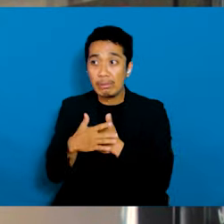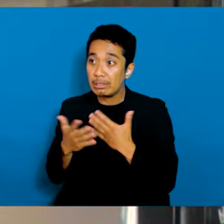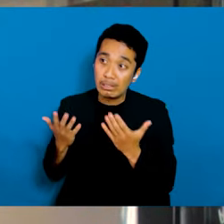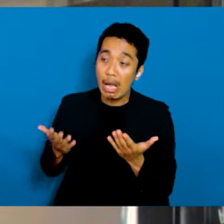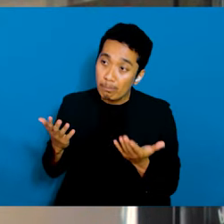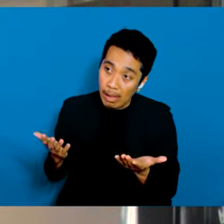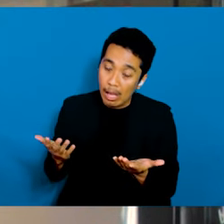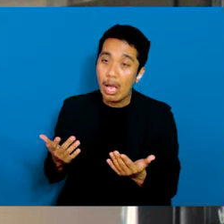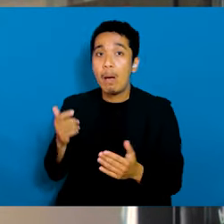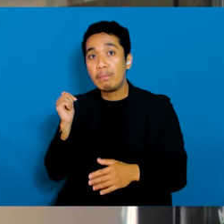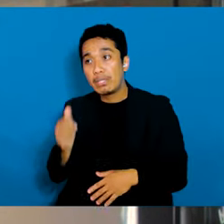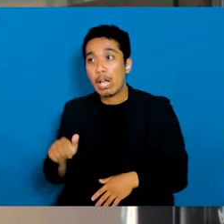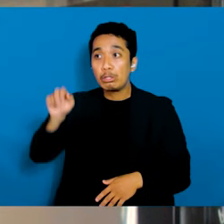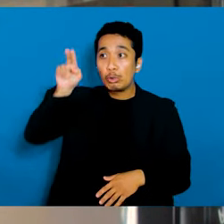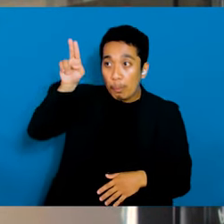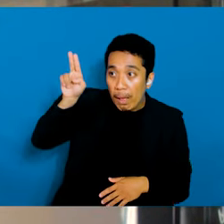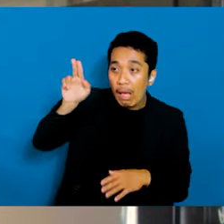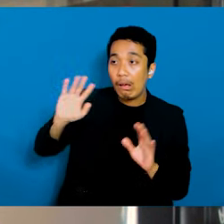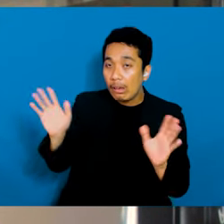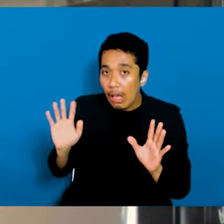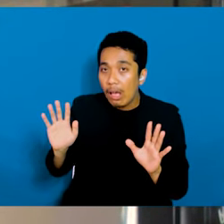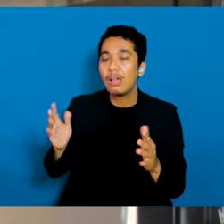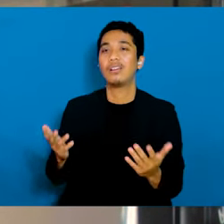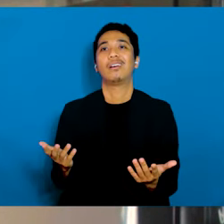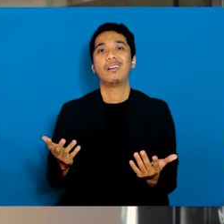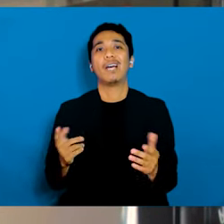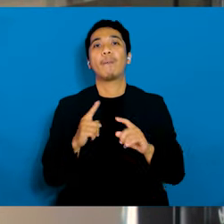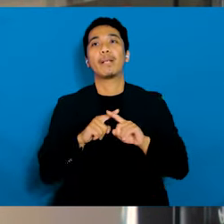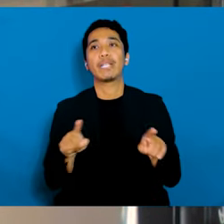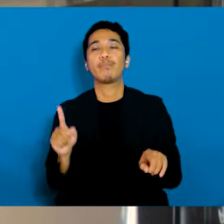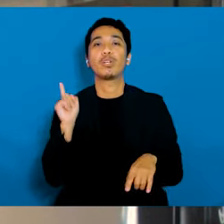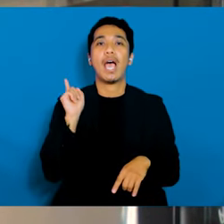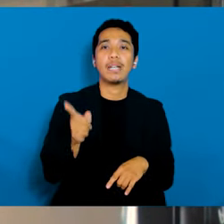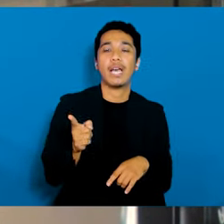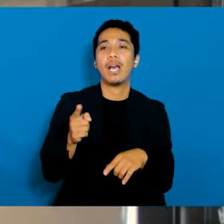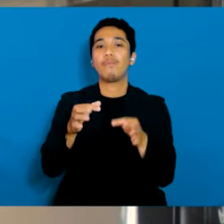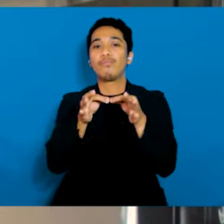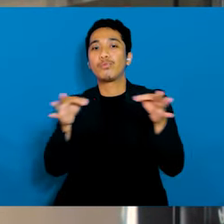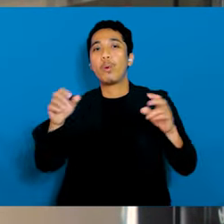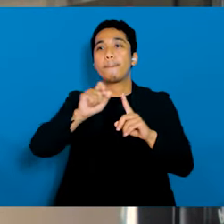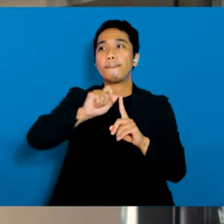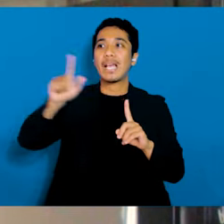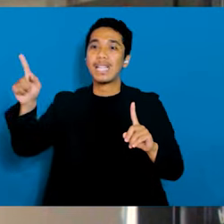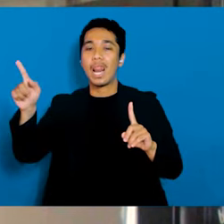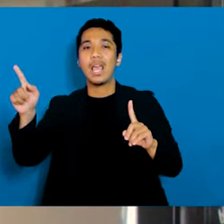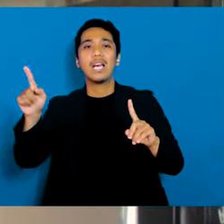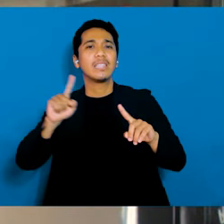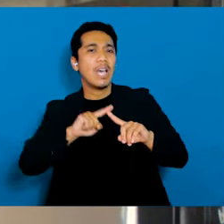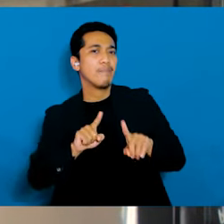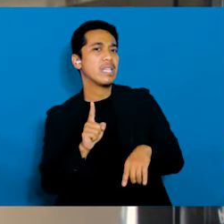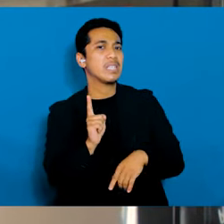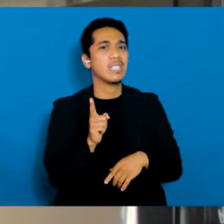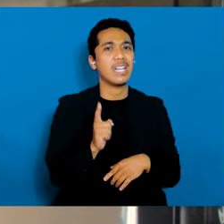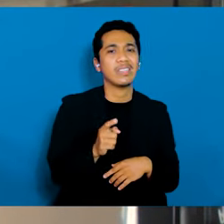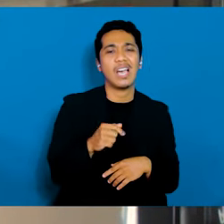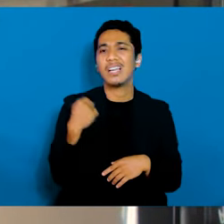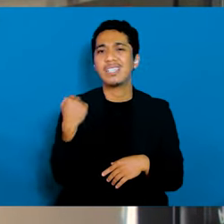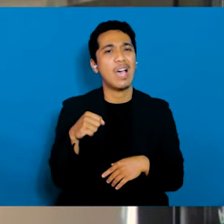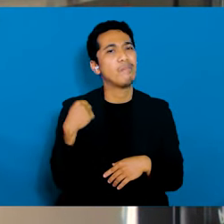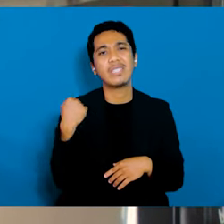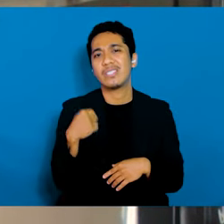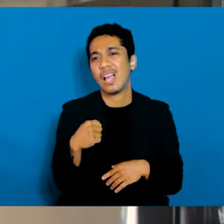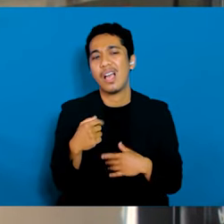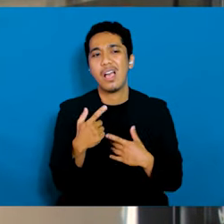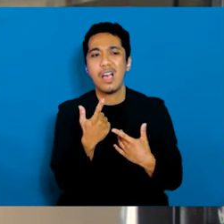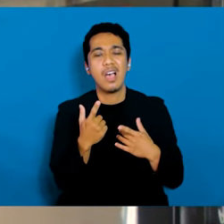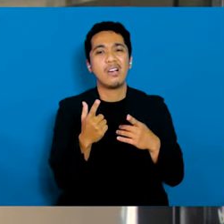ditanyakan disabilitasnya apa, bisa disumpah atau tidak gitu. Karena meskipun ada klausul pasalnya seperti itu, tapi